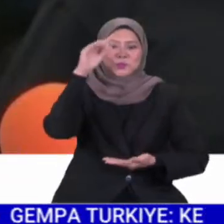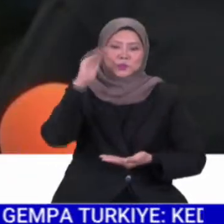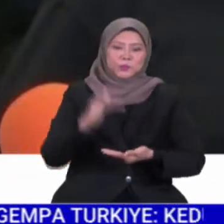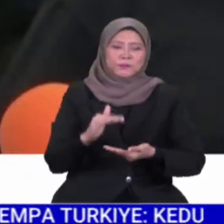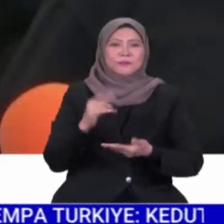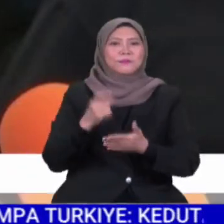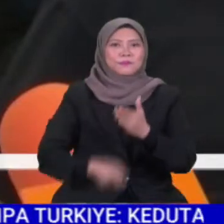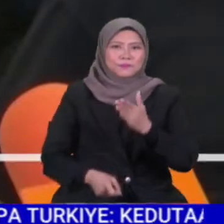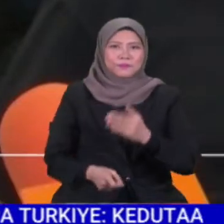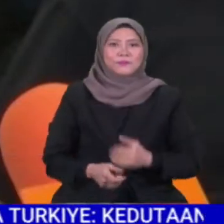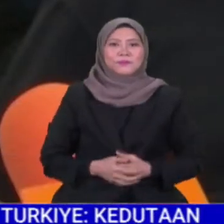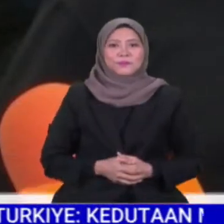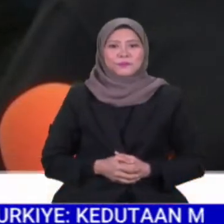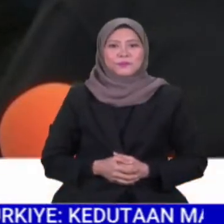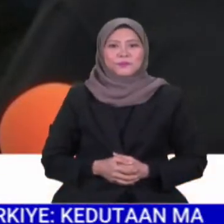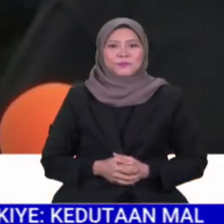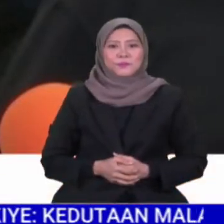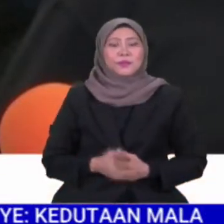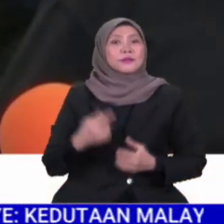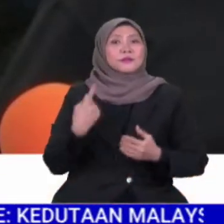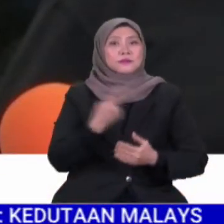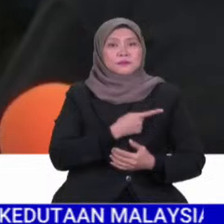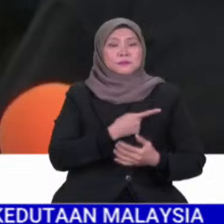Pihak kami